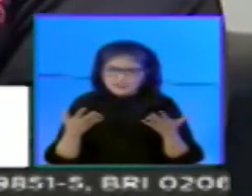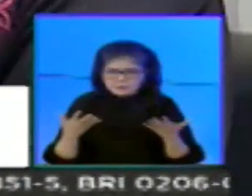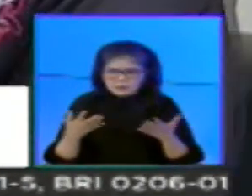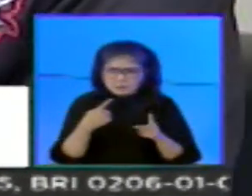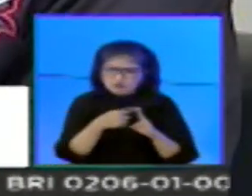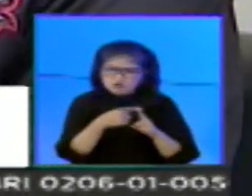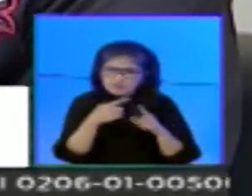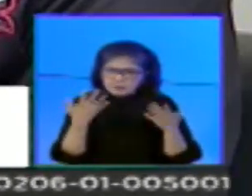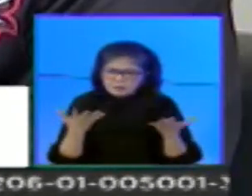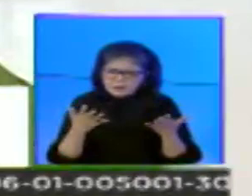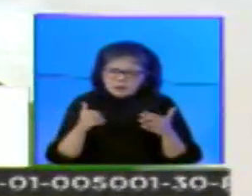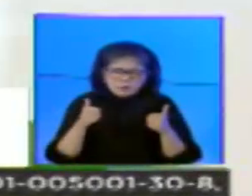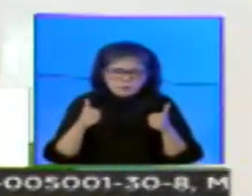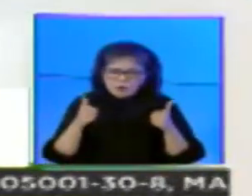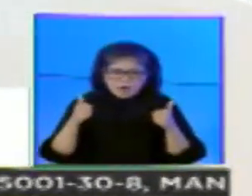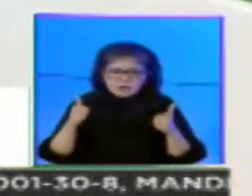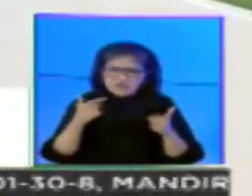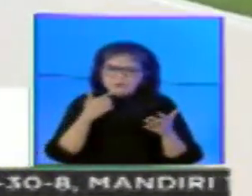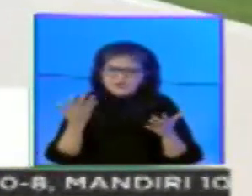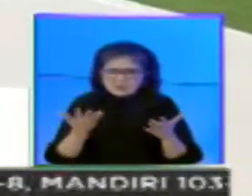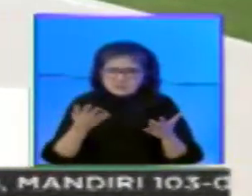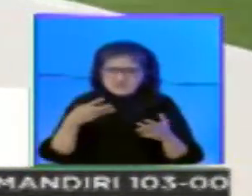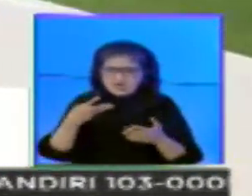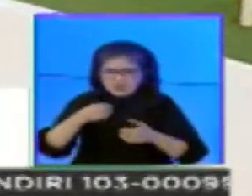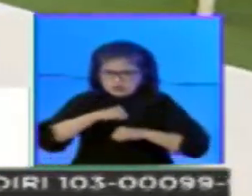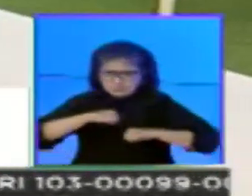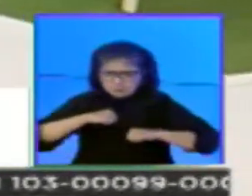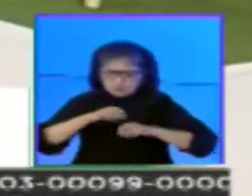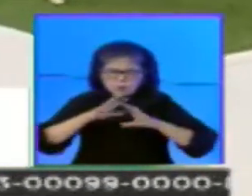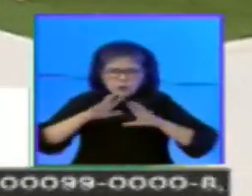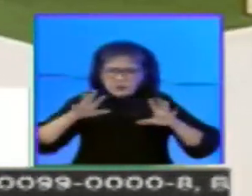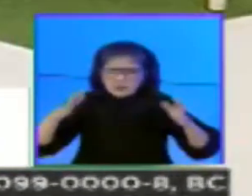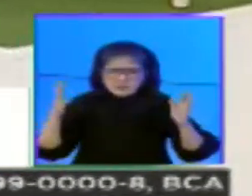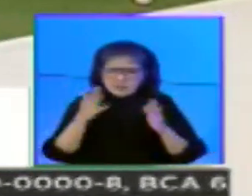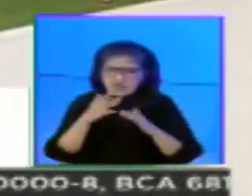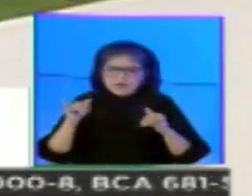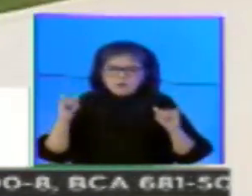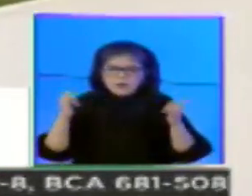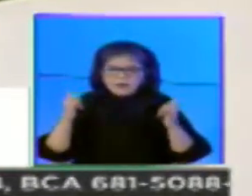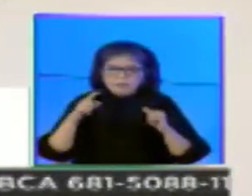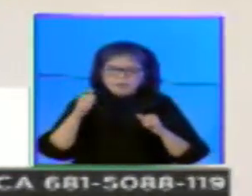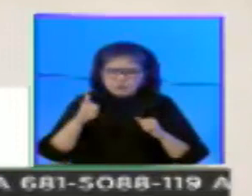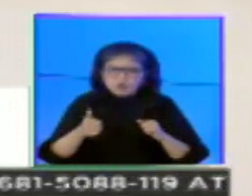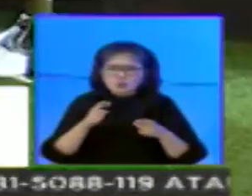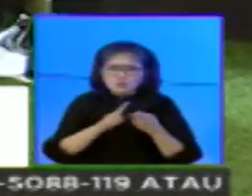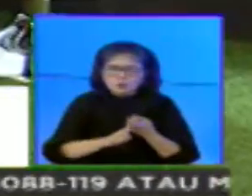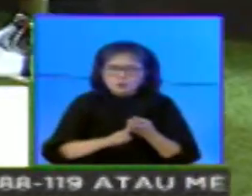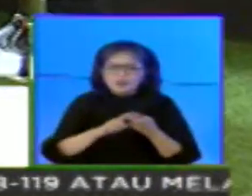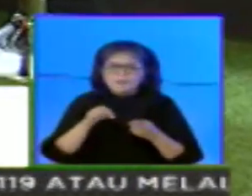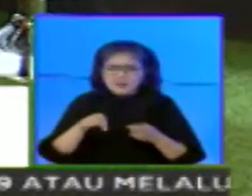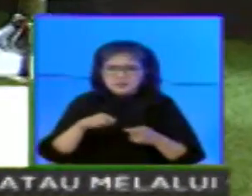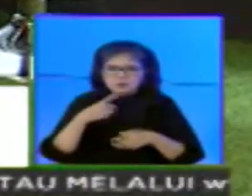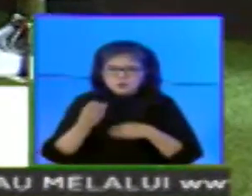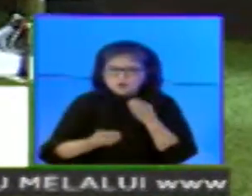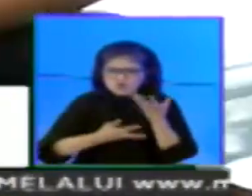banyak banget kan. Biasanya e-sports yang ramai di Indonesia itu adalah game-game yang membutuhkan teamwork. Artinya mereka butuh sosialisasi, ngobrol-ngobrol,